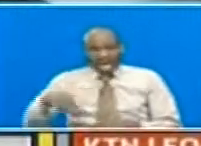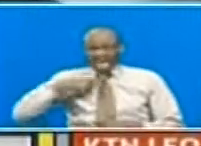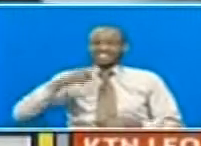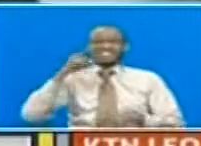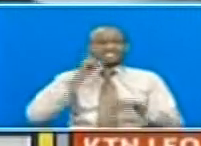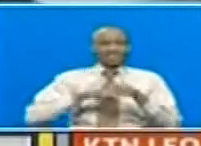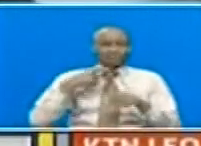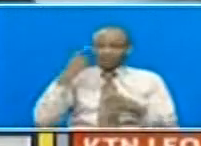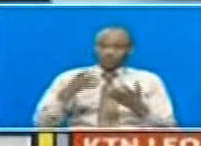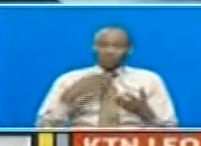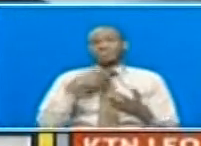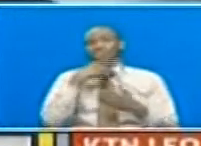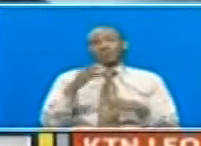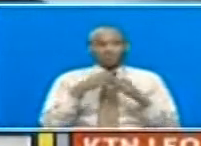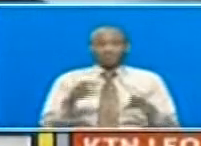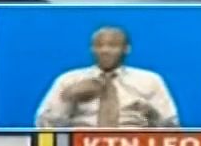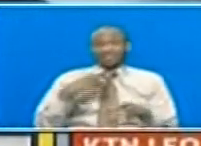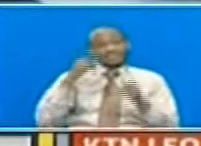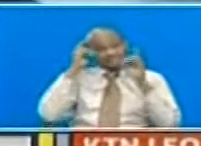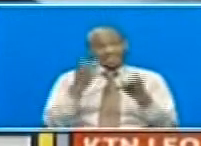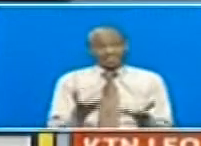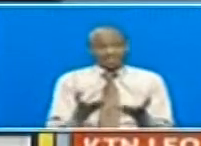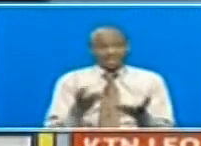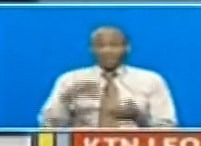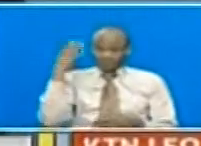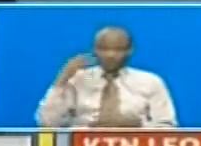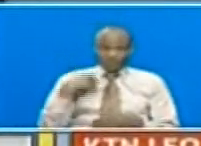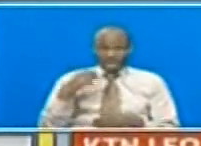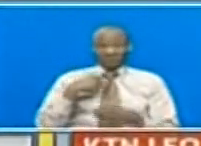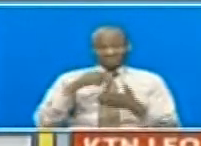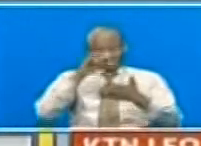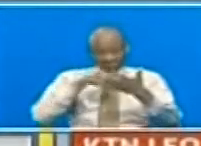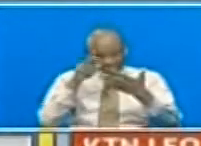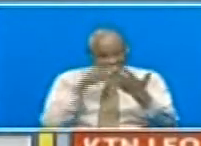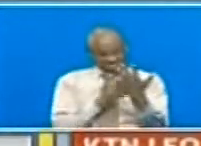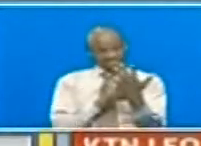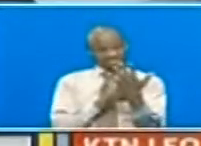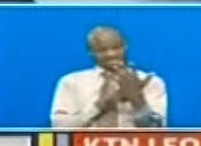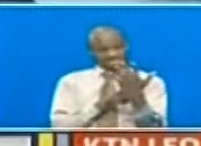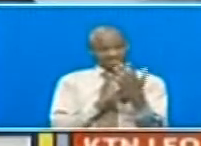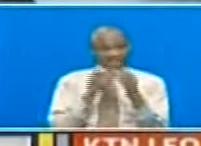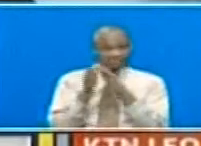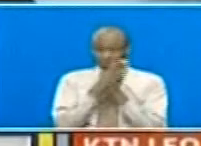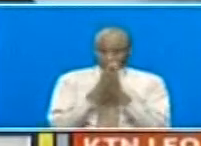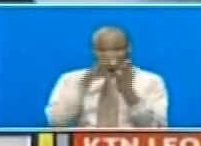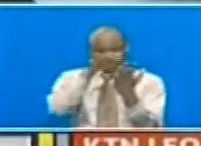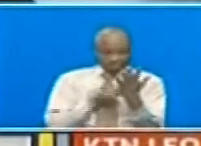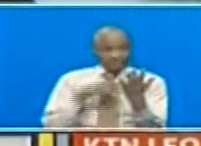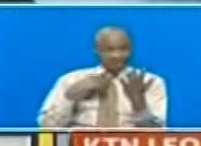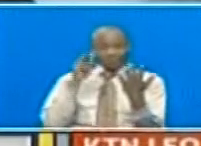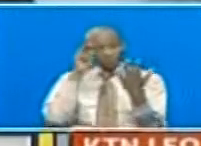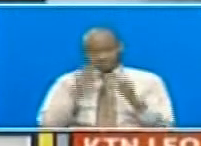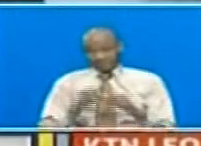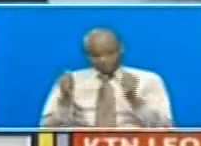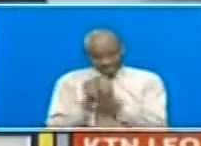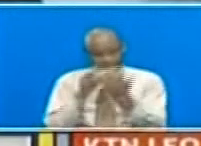ambao hatukutaka kuacha, lakini imebidi tuache. Script, kuna script ambao ukiangalia tu hivi unasema yes. Kuna wakati script waweza kuikaa nyinyi